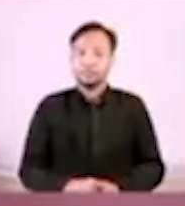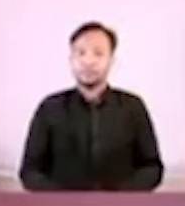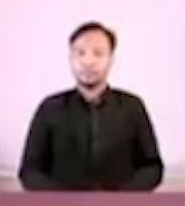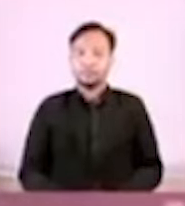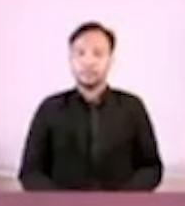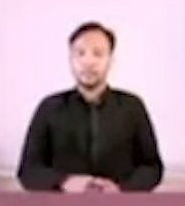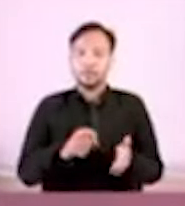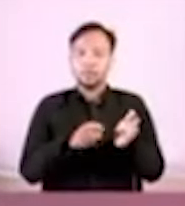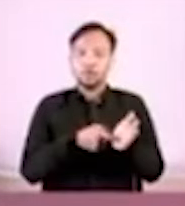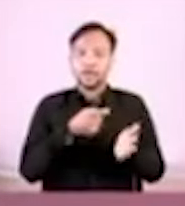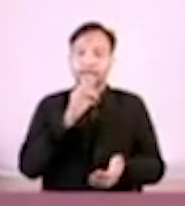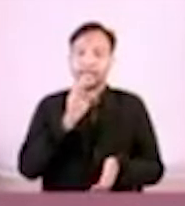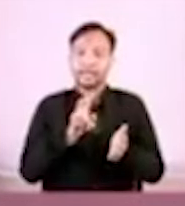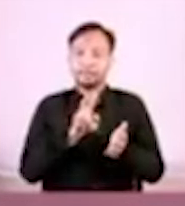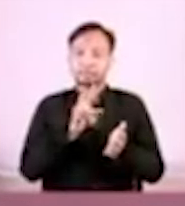Dimulai dari Anda berbicara.